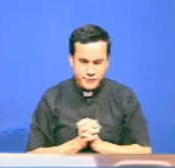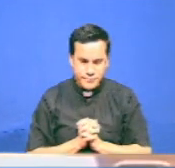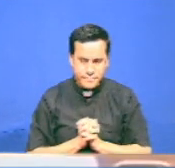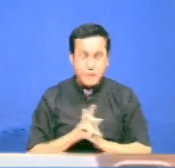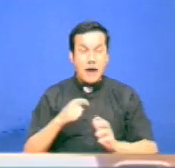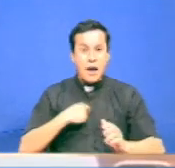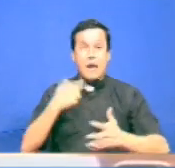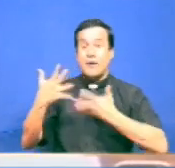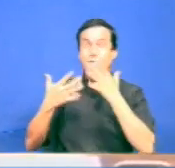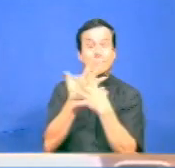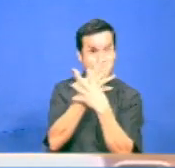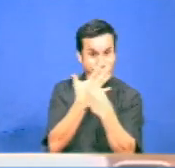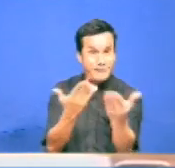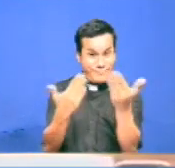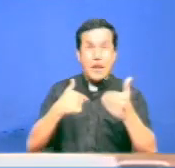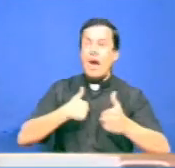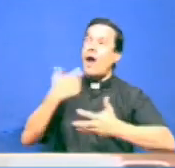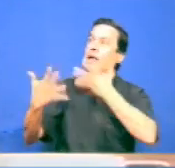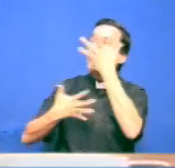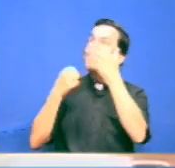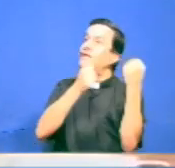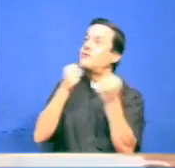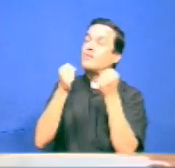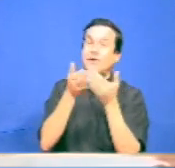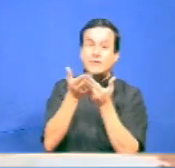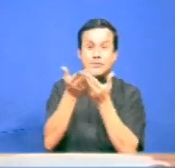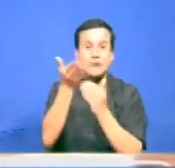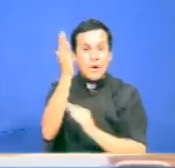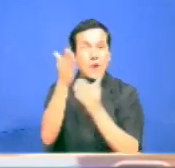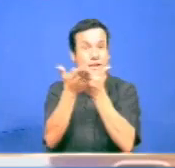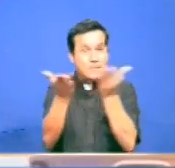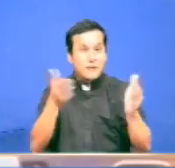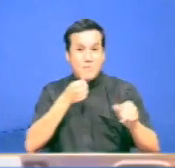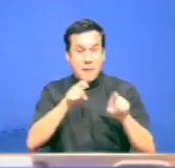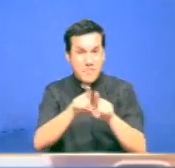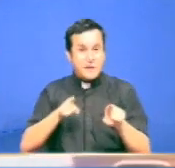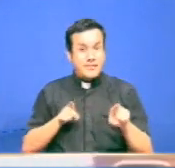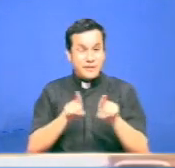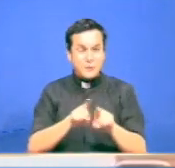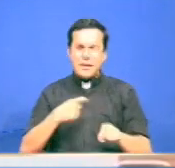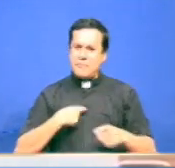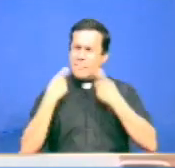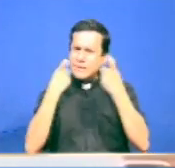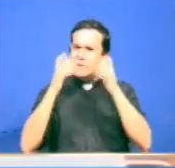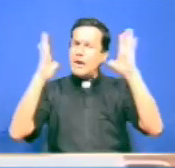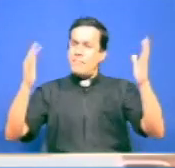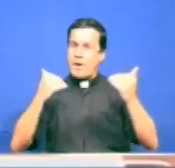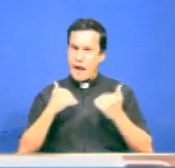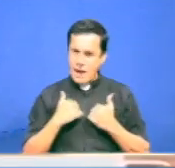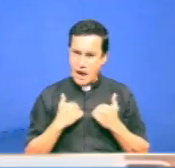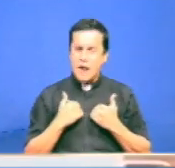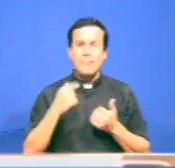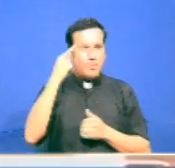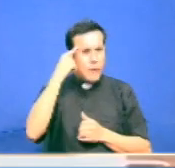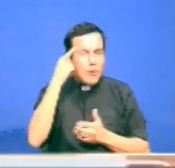Na kuungamia Mungu Mwenyezi, nanyi ndugu zangu, kwani nimekosa mno kwa mawazo,